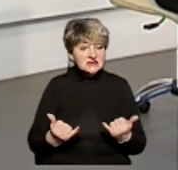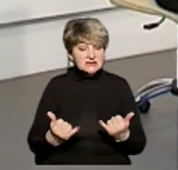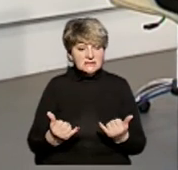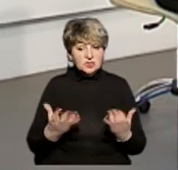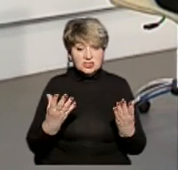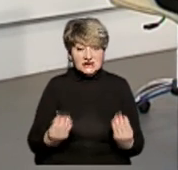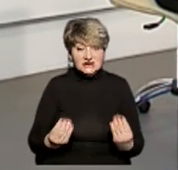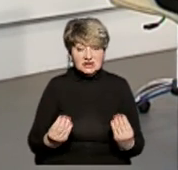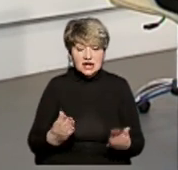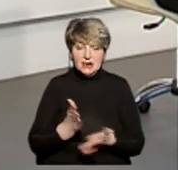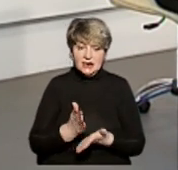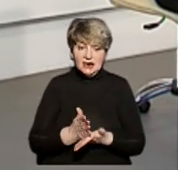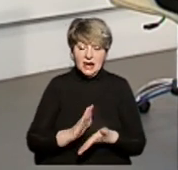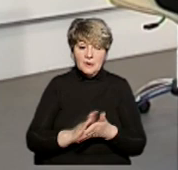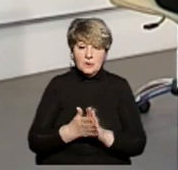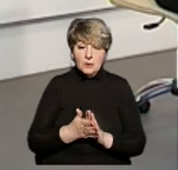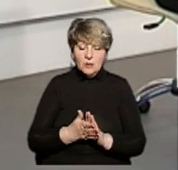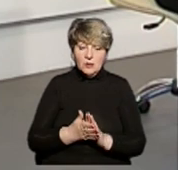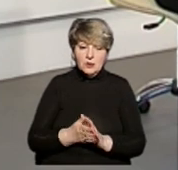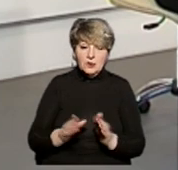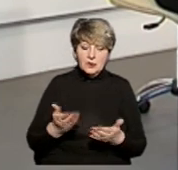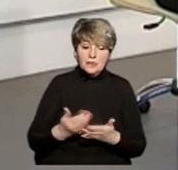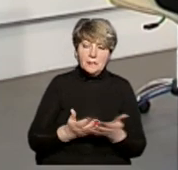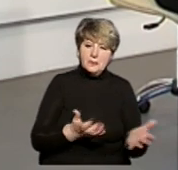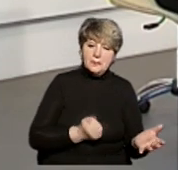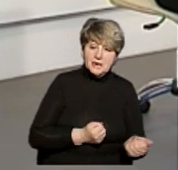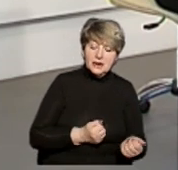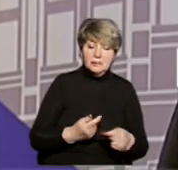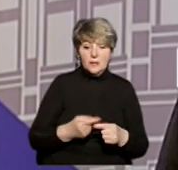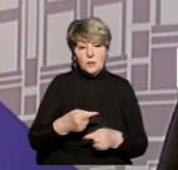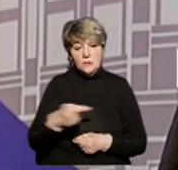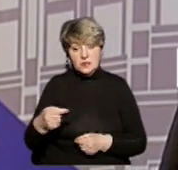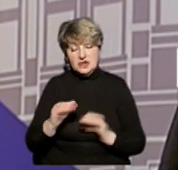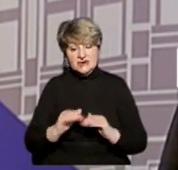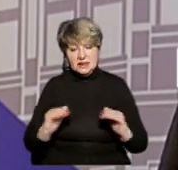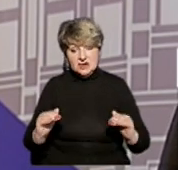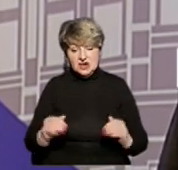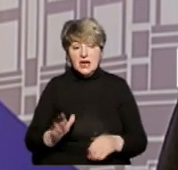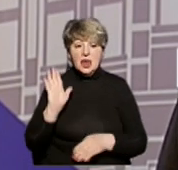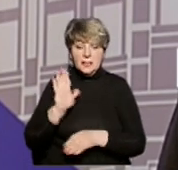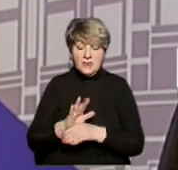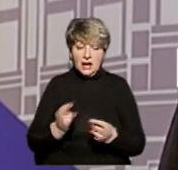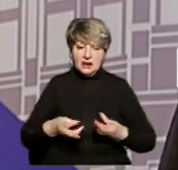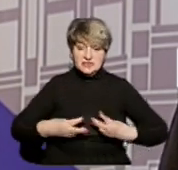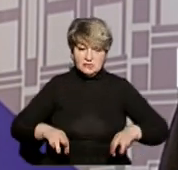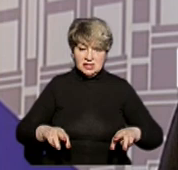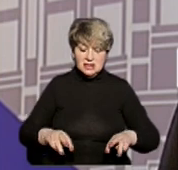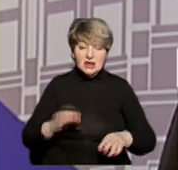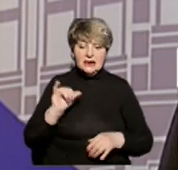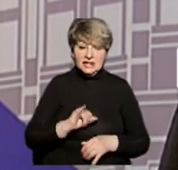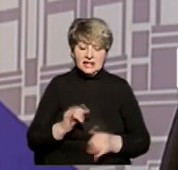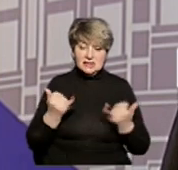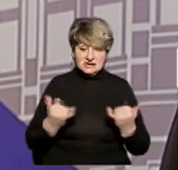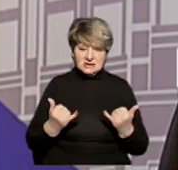день діє положення про зарахування, відрахування дітей, затверджене наказом міністерства. І